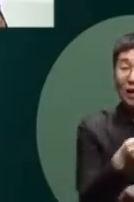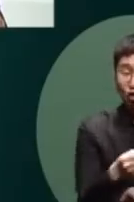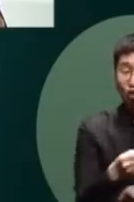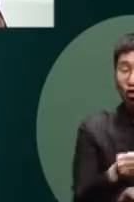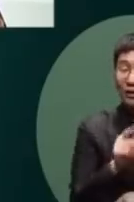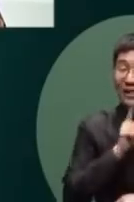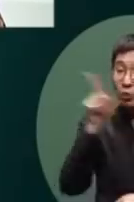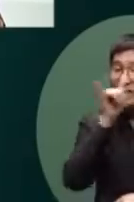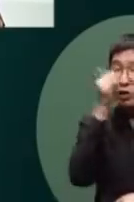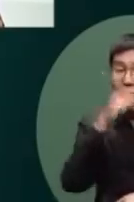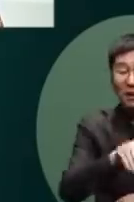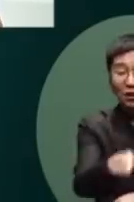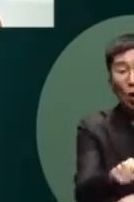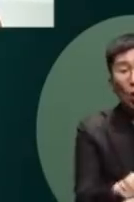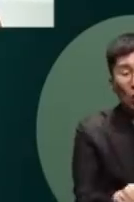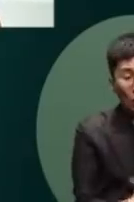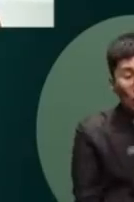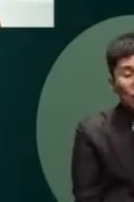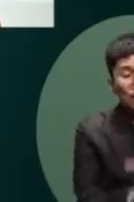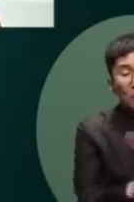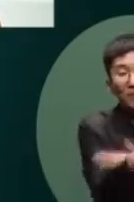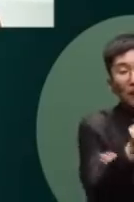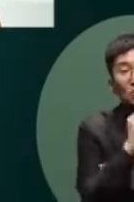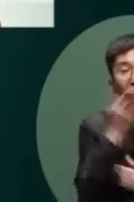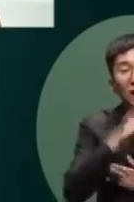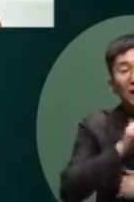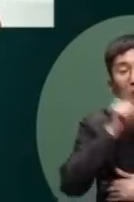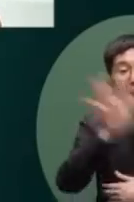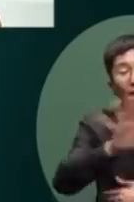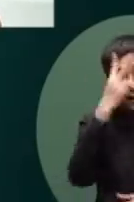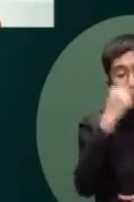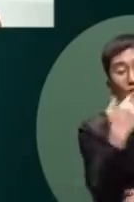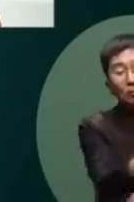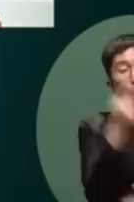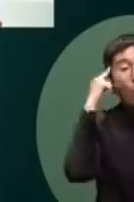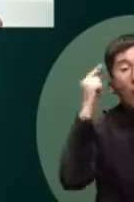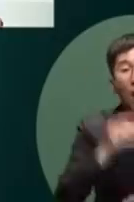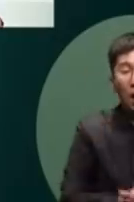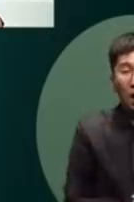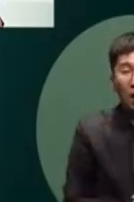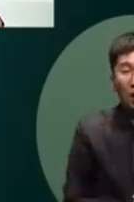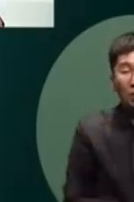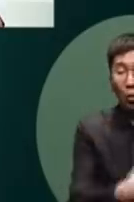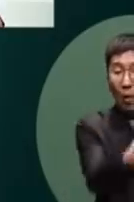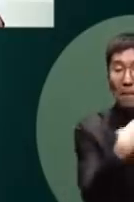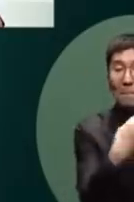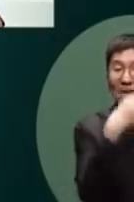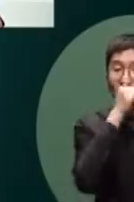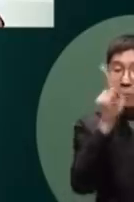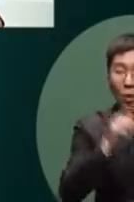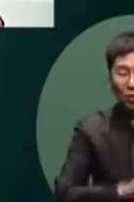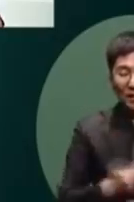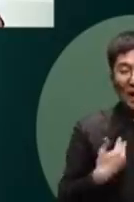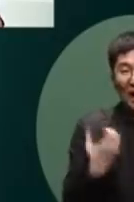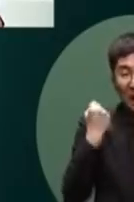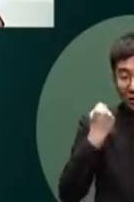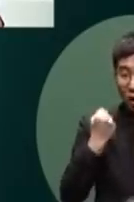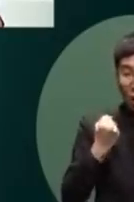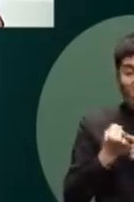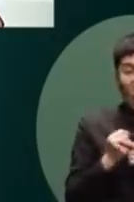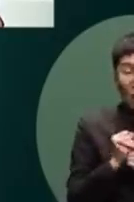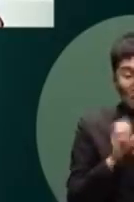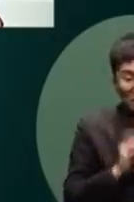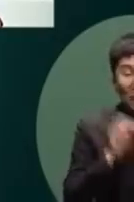기소했으면서 이건 빼줬단 말이에요. 이미 다 수사해놓고 왜 봐주셨어요? 그리고 그들이 그렇게 말하지 않습니까? 내가 가진 카드면 윤석열은